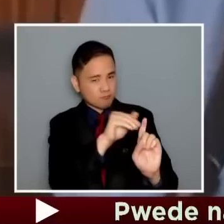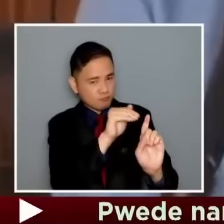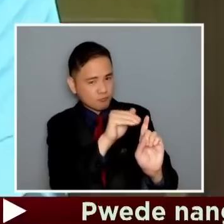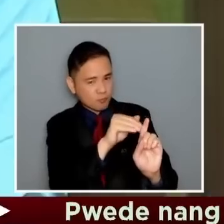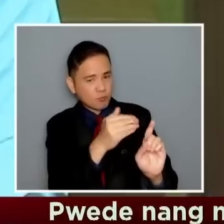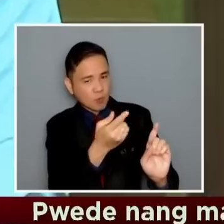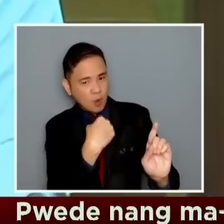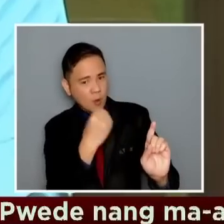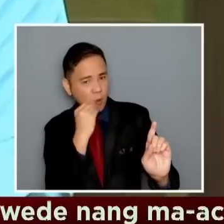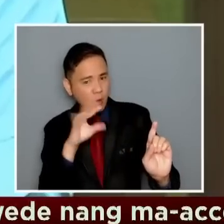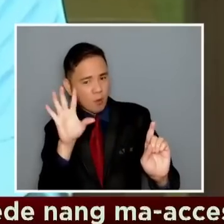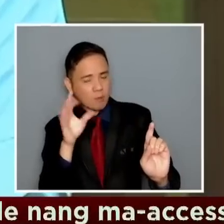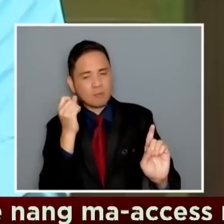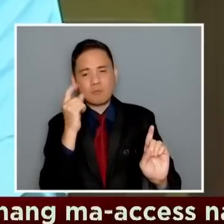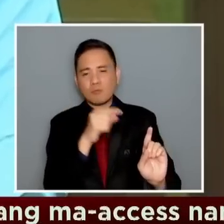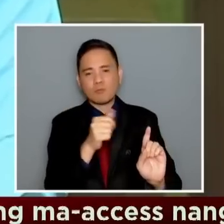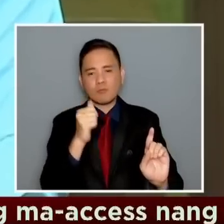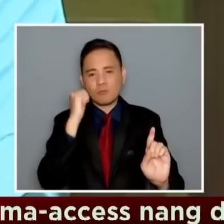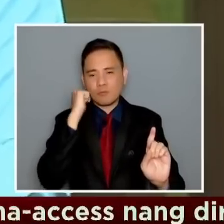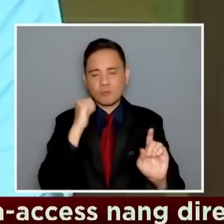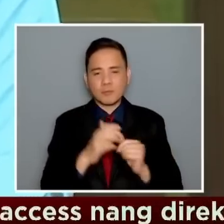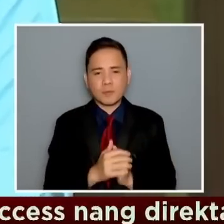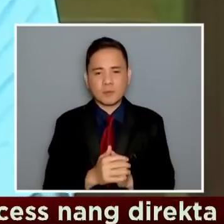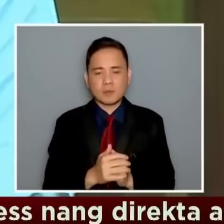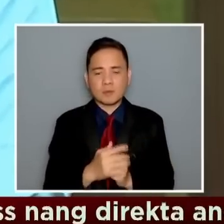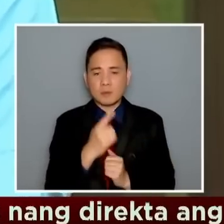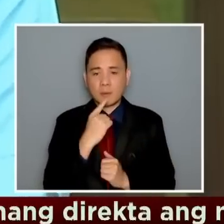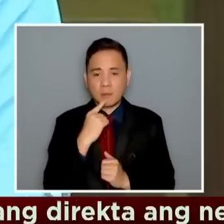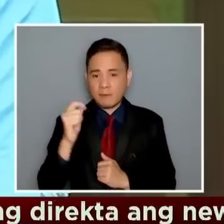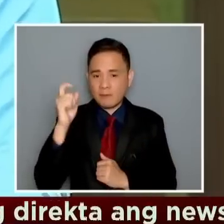silang mag-usap ay inutusan niya itong umuwi agad-agad.